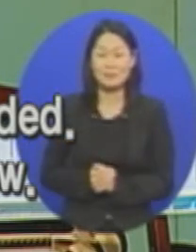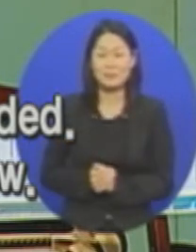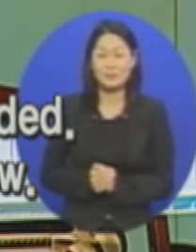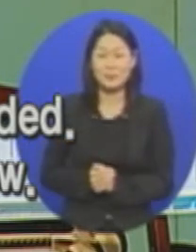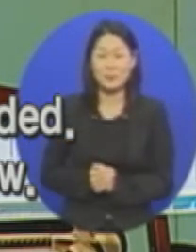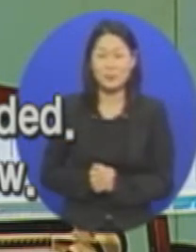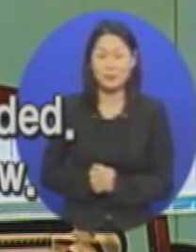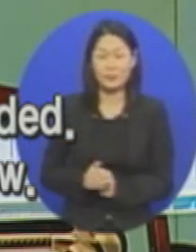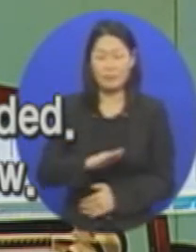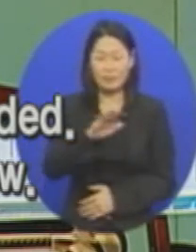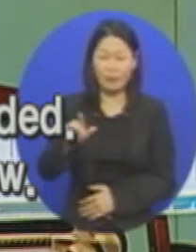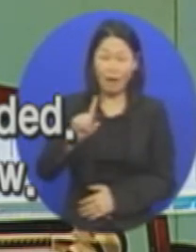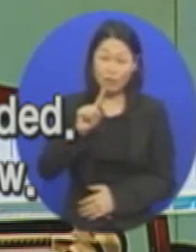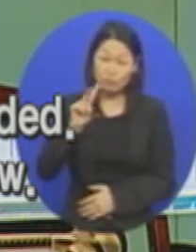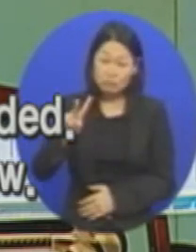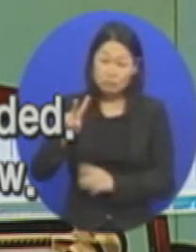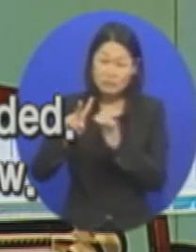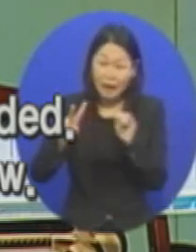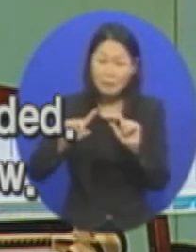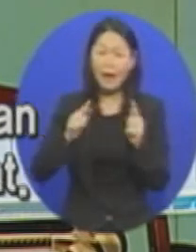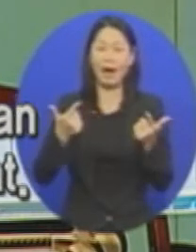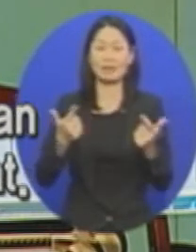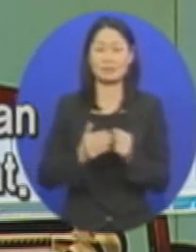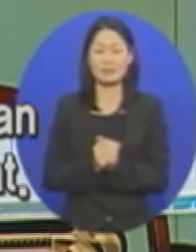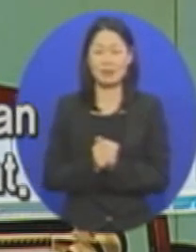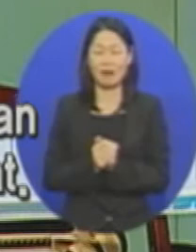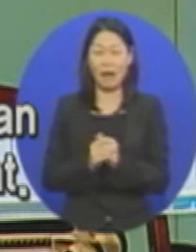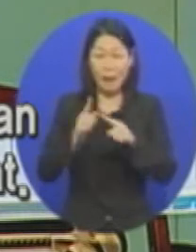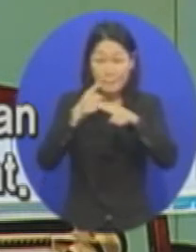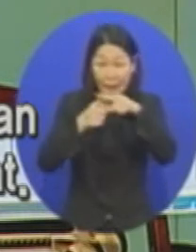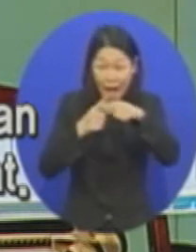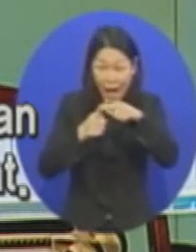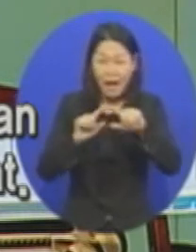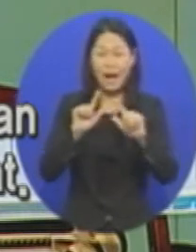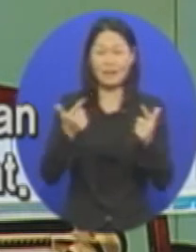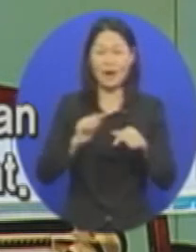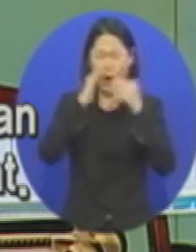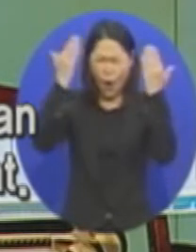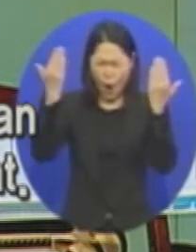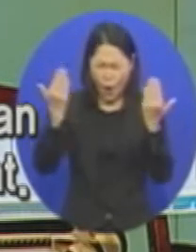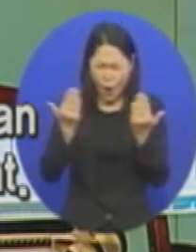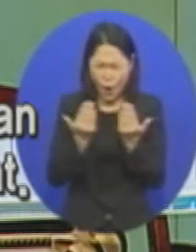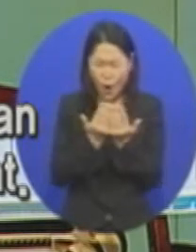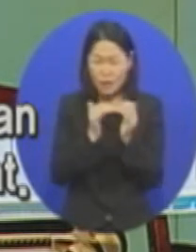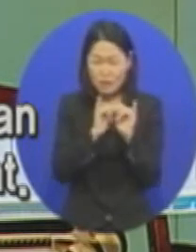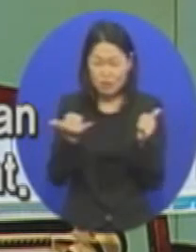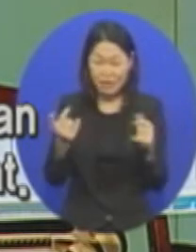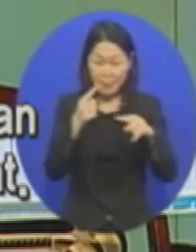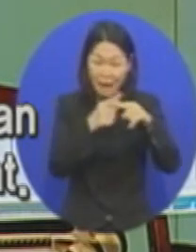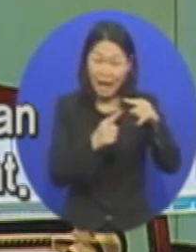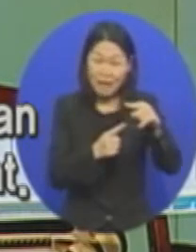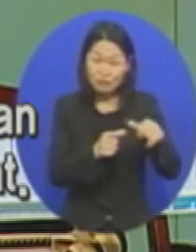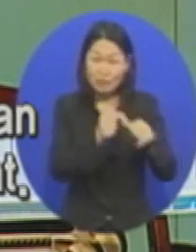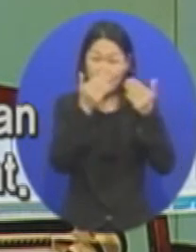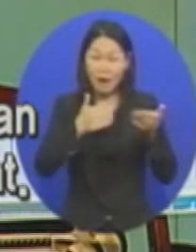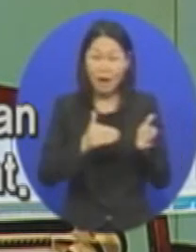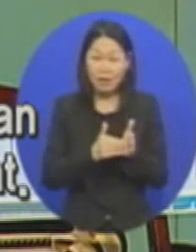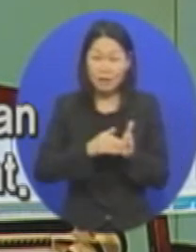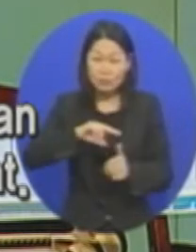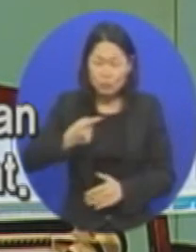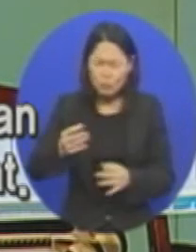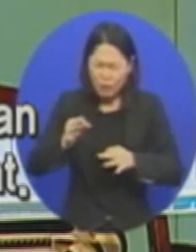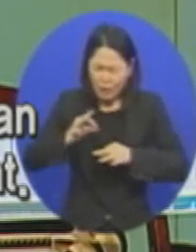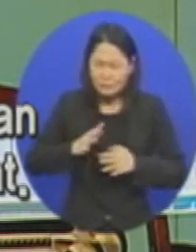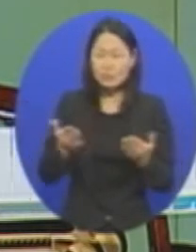여러분 한 두 사람도 아닙니다 단도 아니에요 on 인류의 반이 구원받았다 그래도 위원 깜짝 놀랄